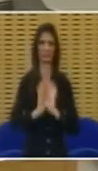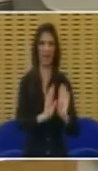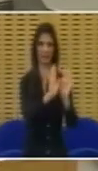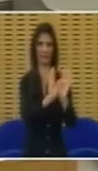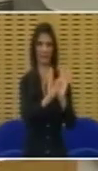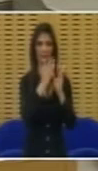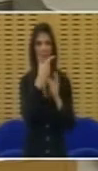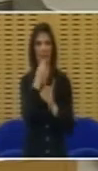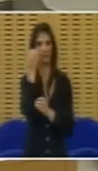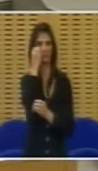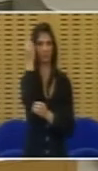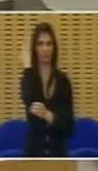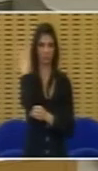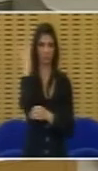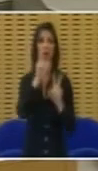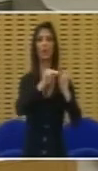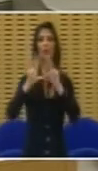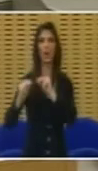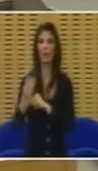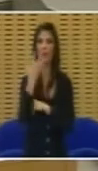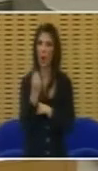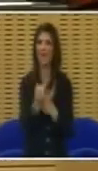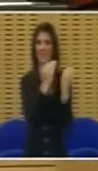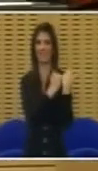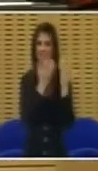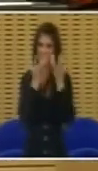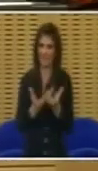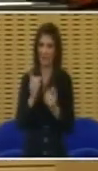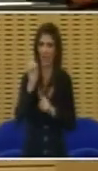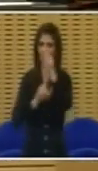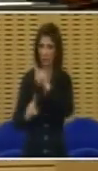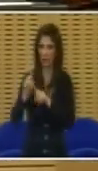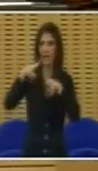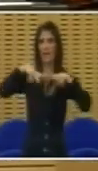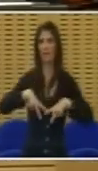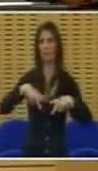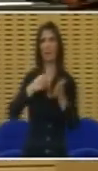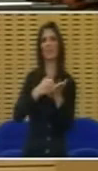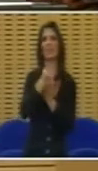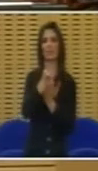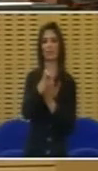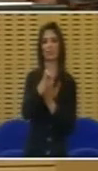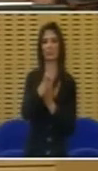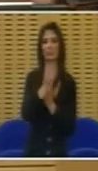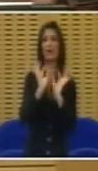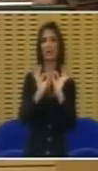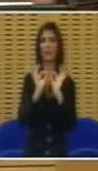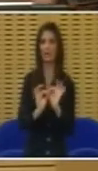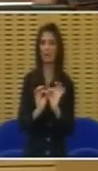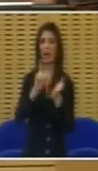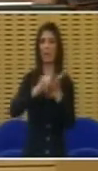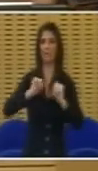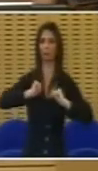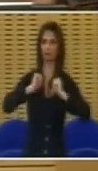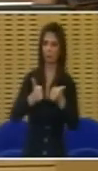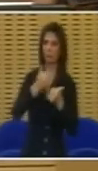Βαρύτατες είναι και οι ευθύνες του Υπουργού Δικαιοσύνης, τις οποίες ουδέποτε είχε την ευθυξία ως όφιλε να αναλάβει. Αντί